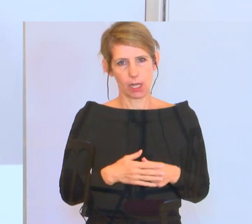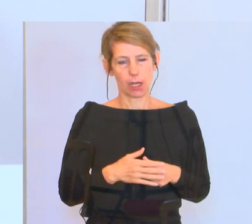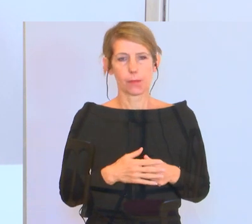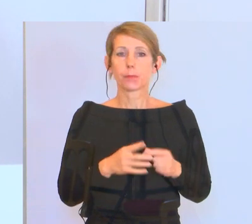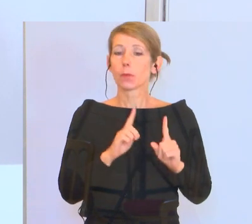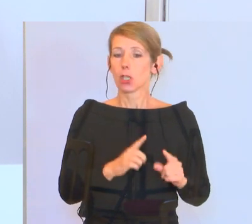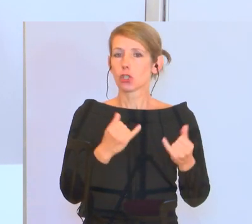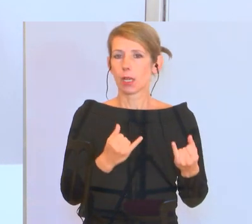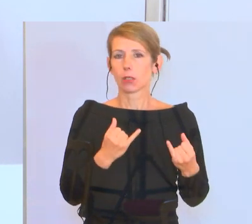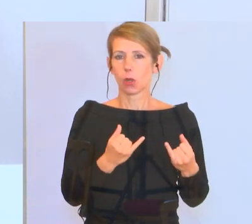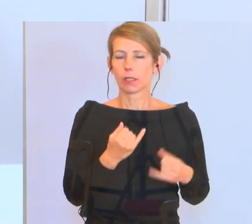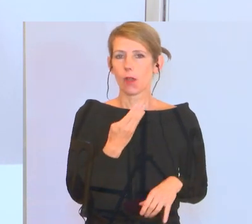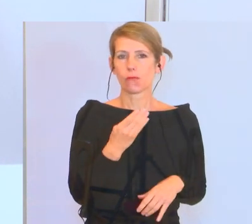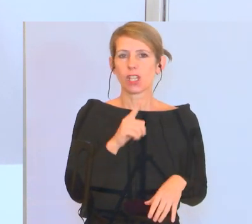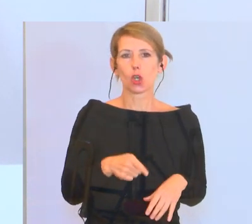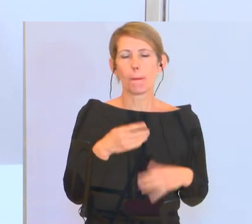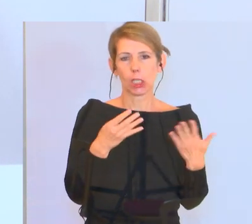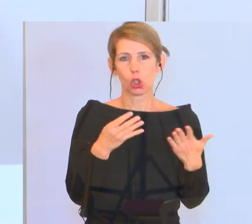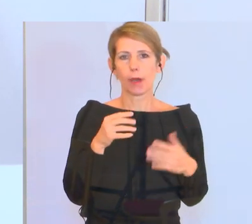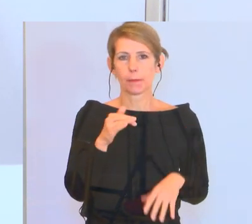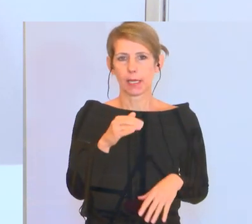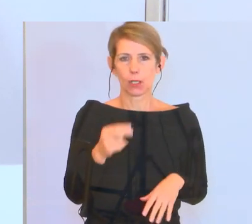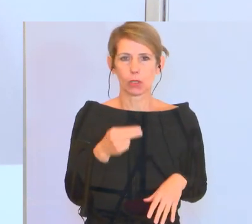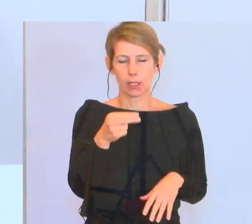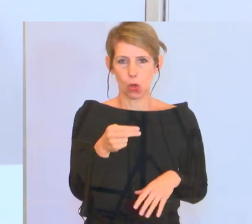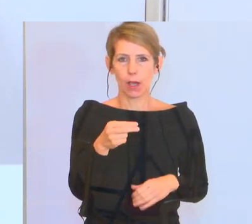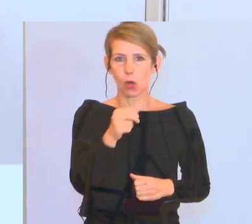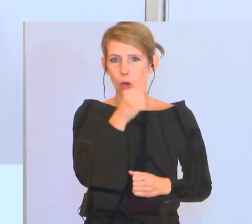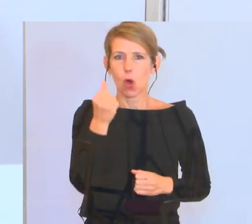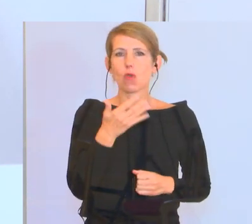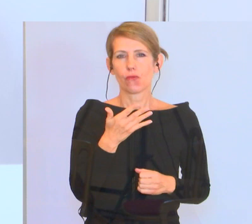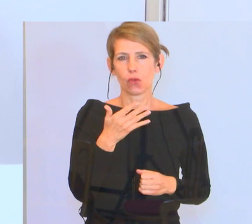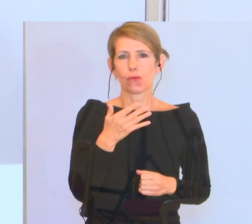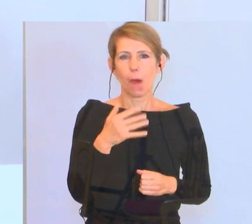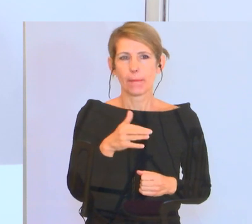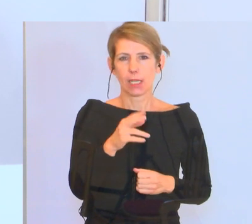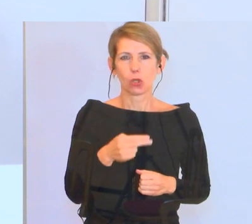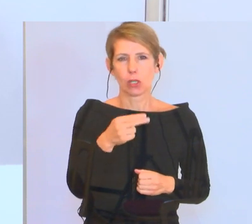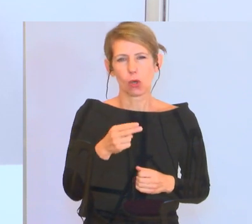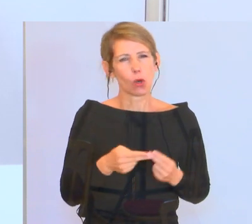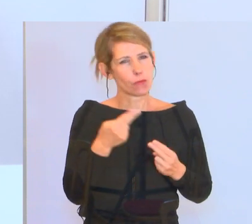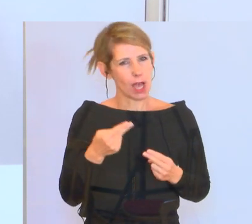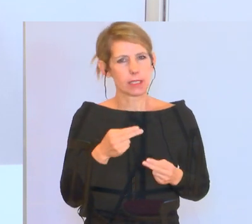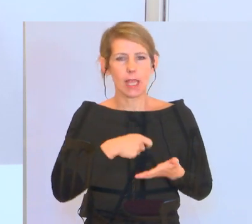Stand? Insgesamt haben wir 4,9 Millionen Euro, also fast 5 Millionen Euro ausbezahlt und